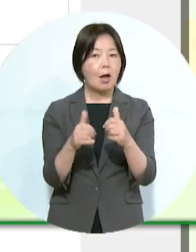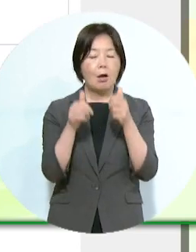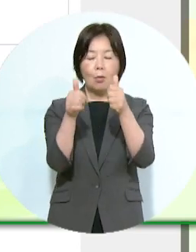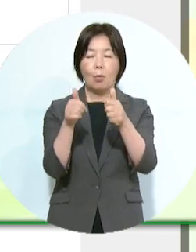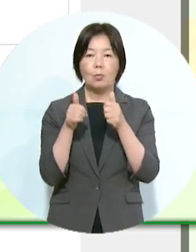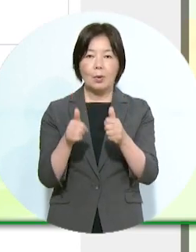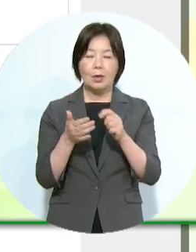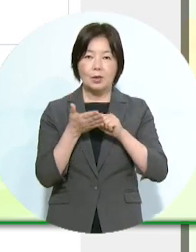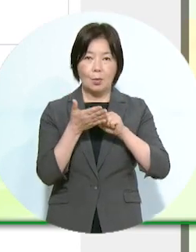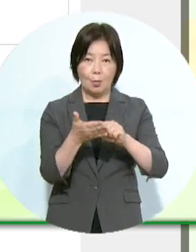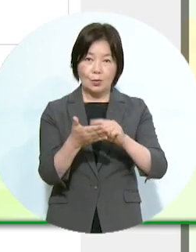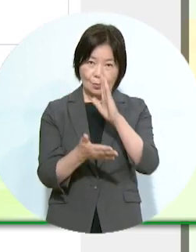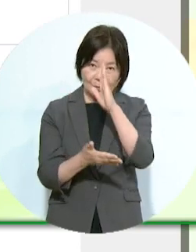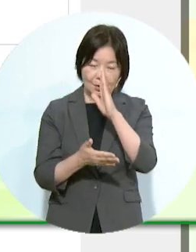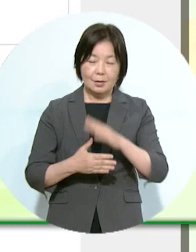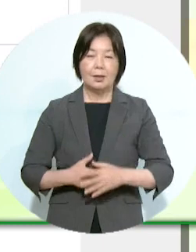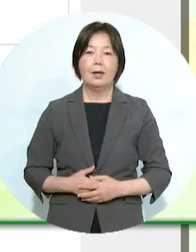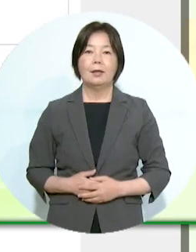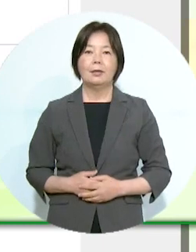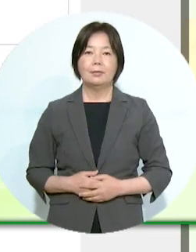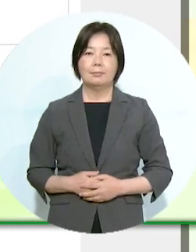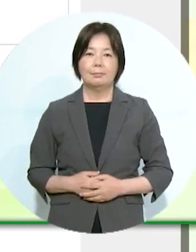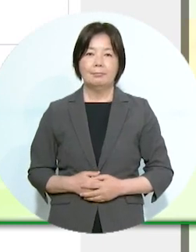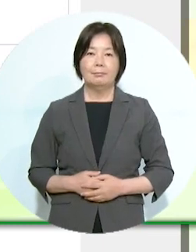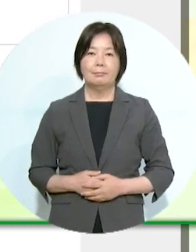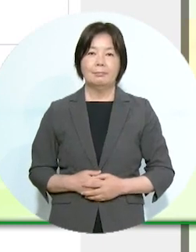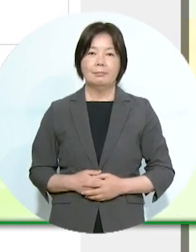ページからお申し込みください。